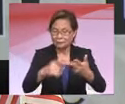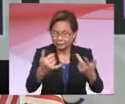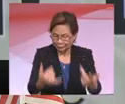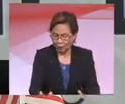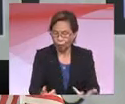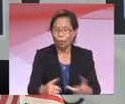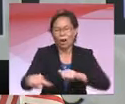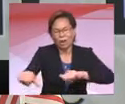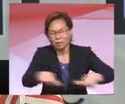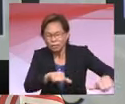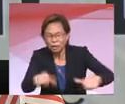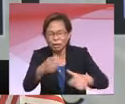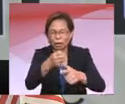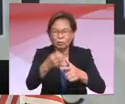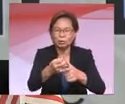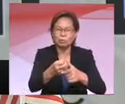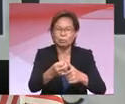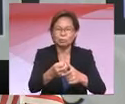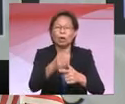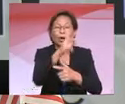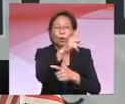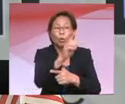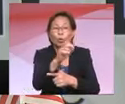sebarang aktiviti ataupun kurikulum.